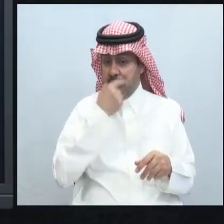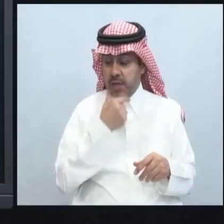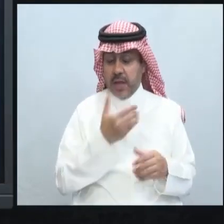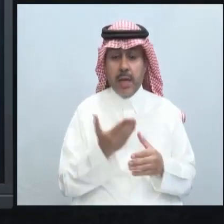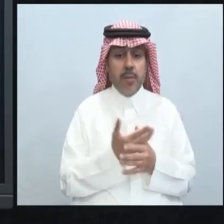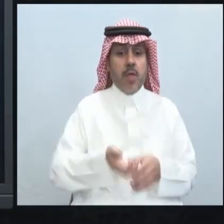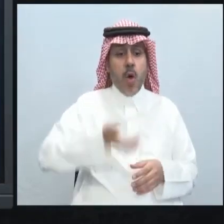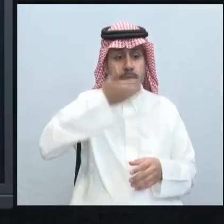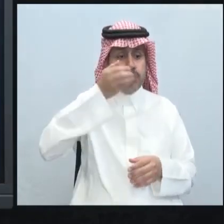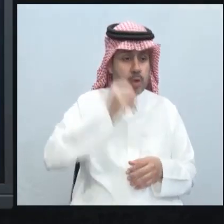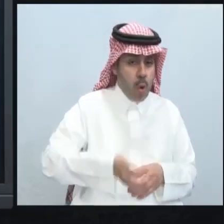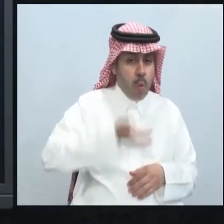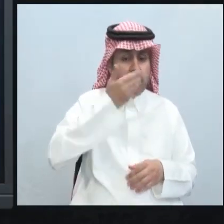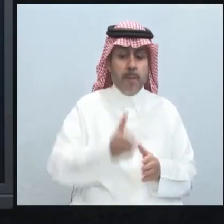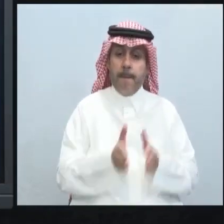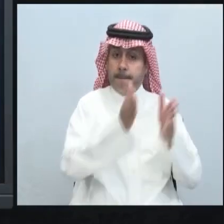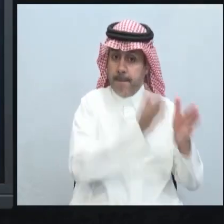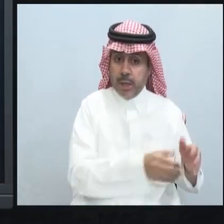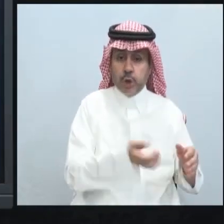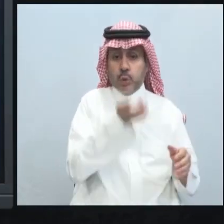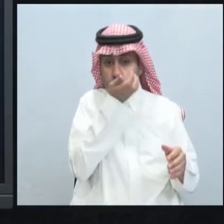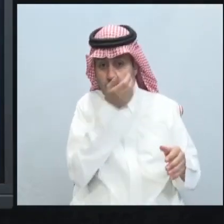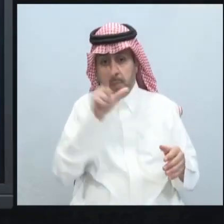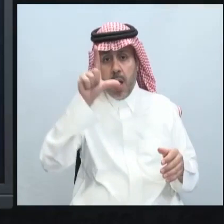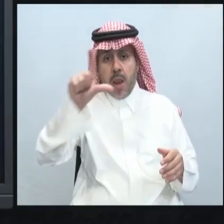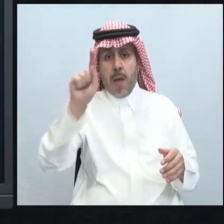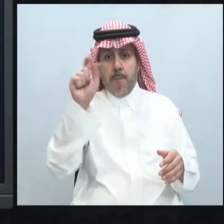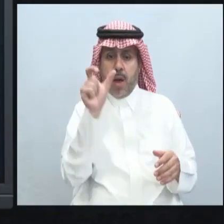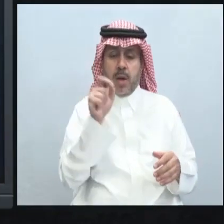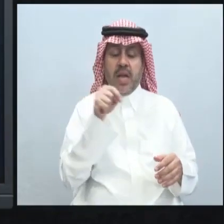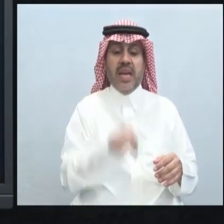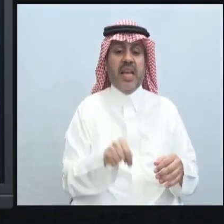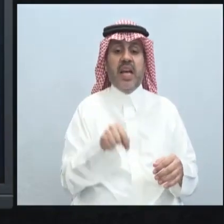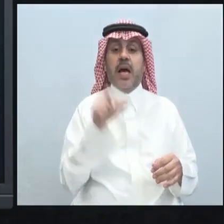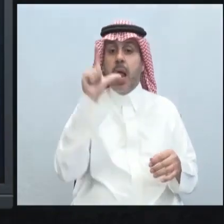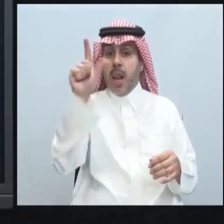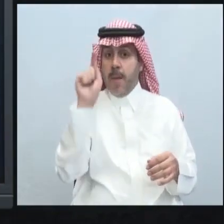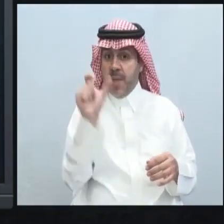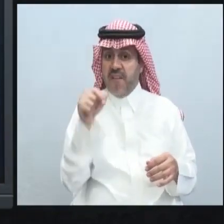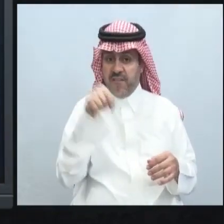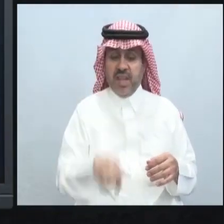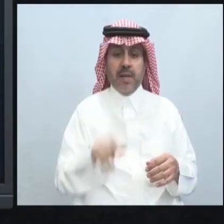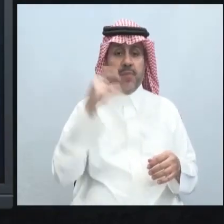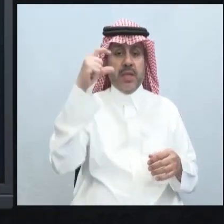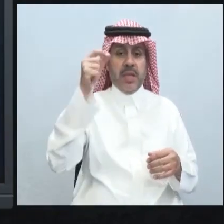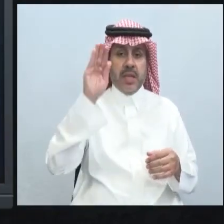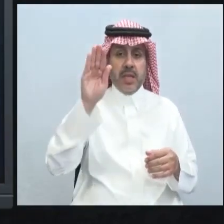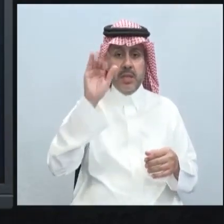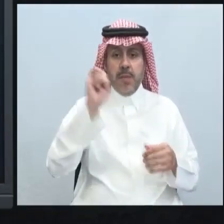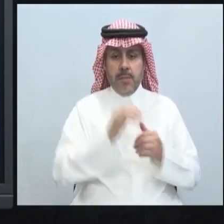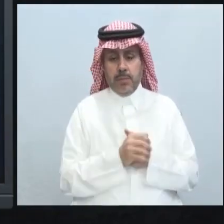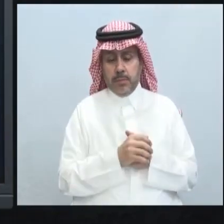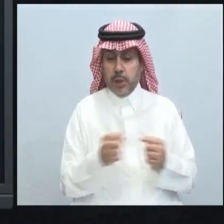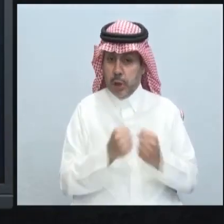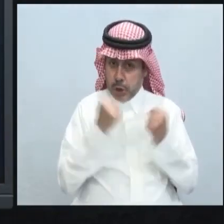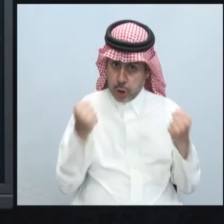تمضمض بعد شرب اللبن قال ان له دسما وانظر يا ابنائي الى حرص النبي